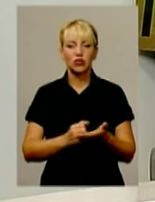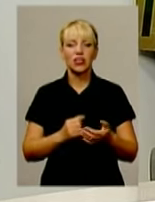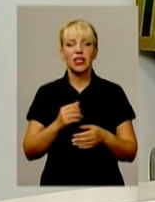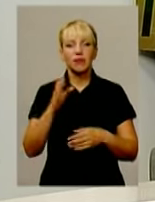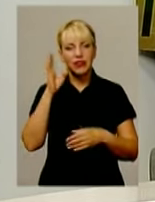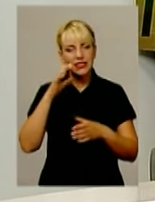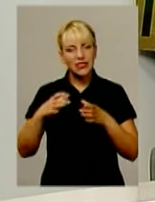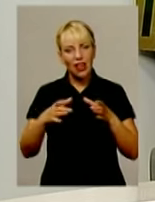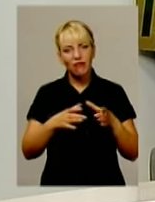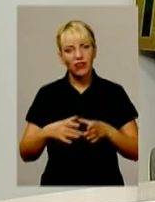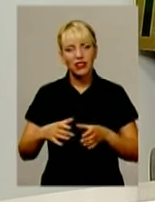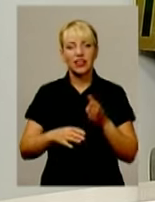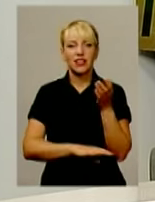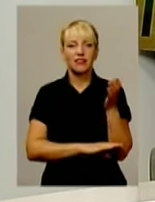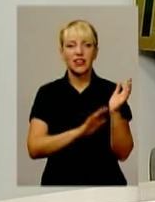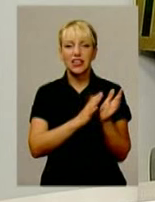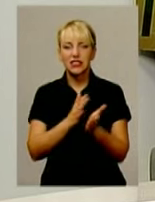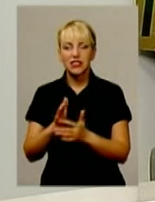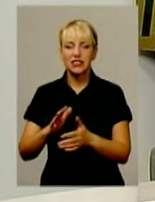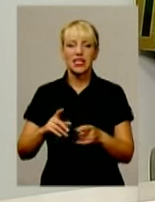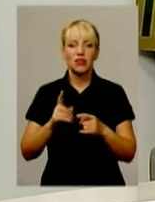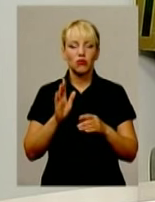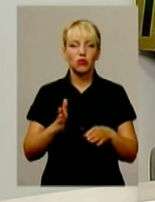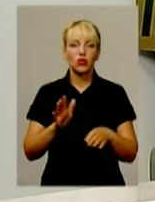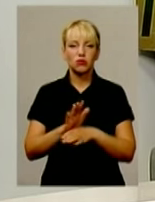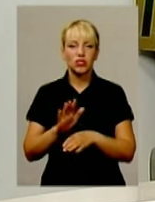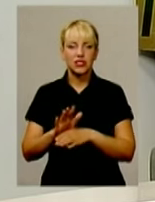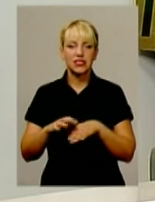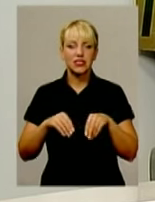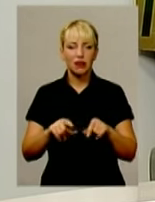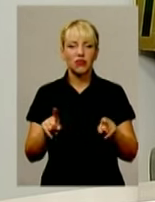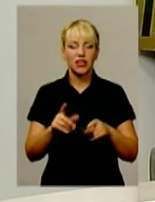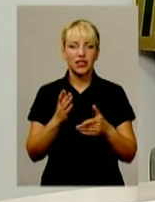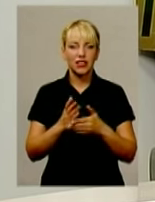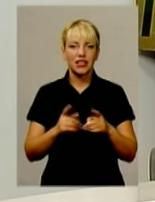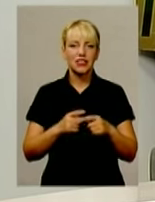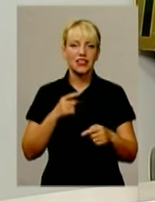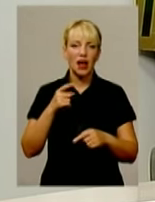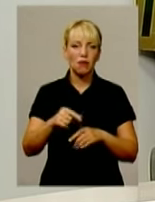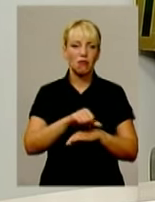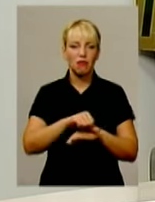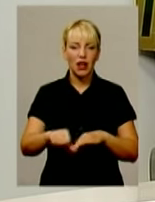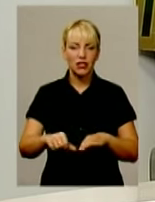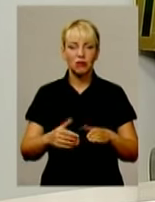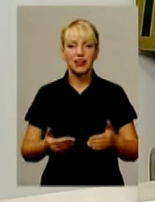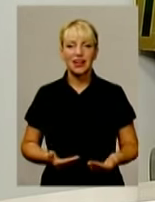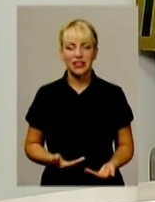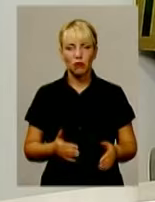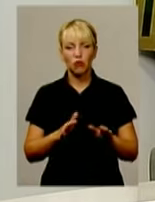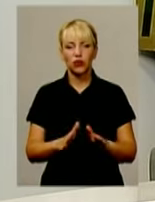ставки, ліси, розпоряджатися навіть тими землями, які знаходяться за межами населеного пункту, буде